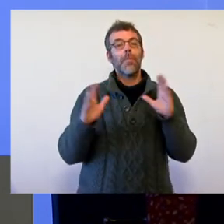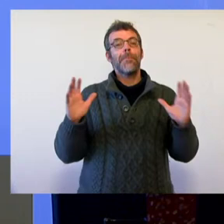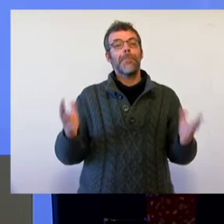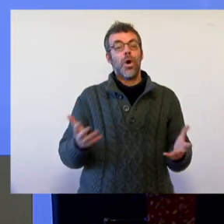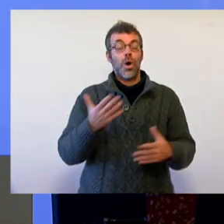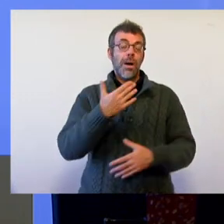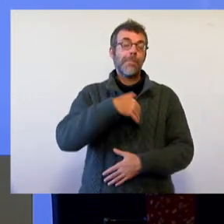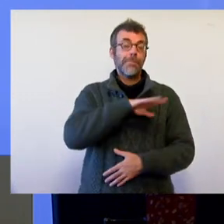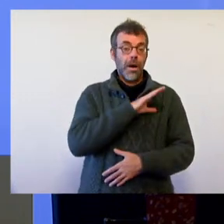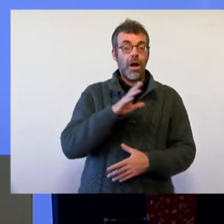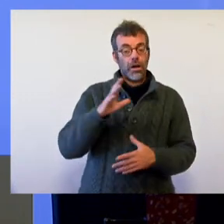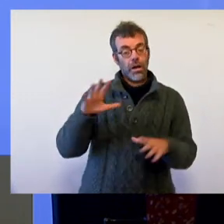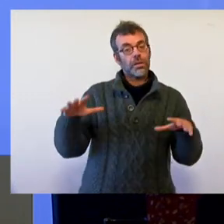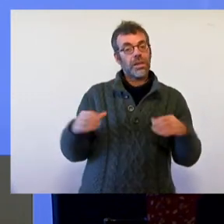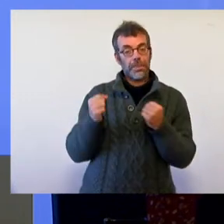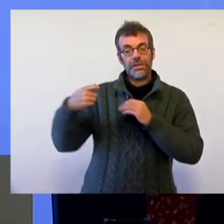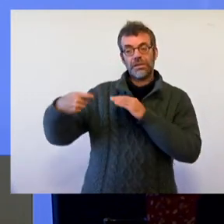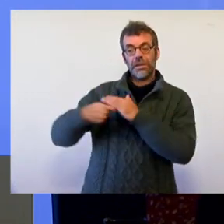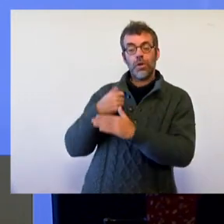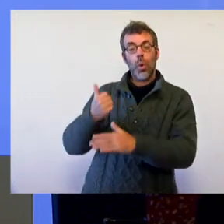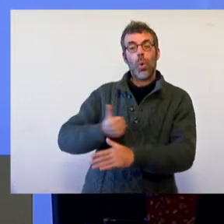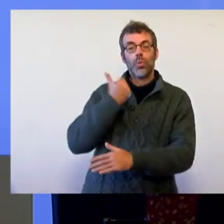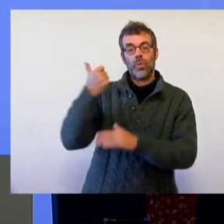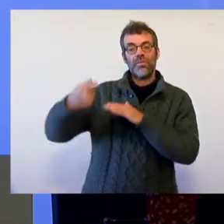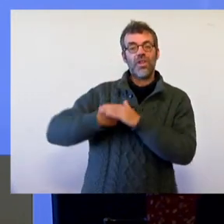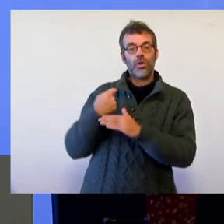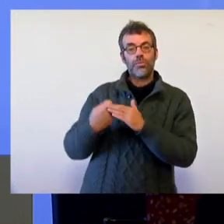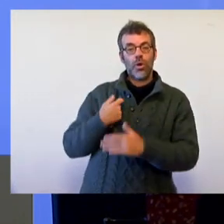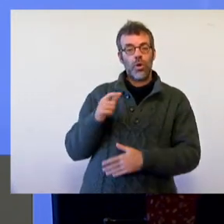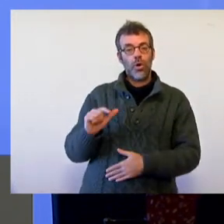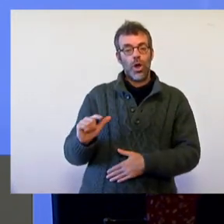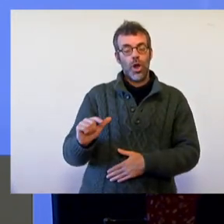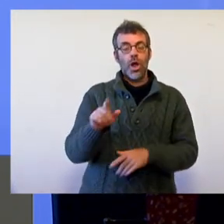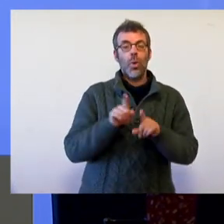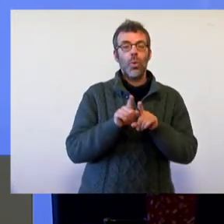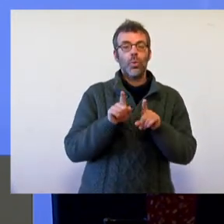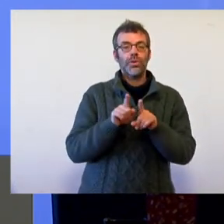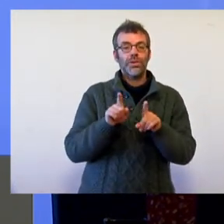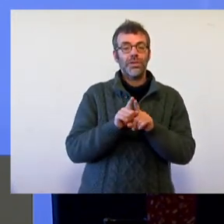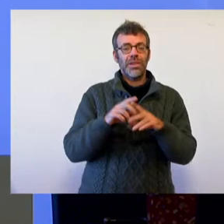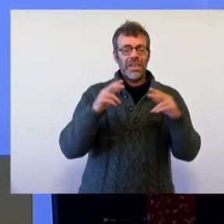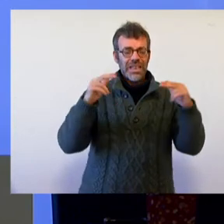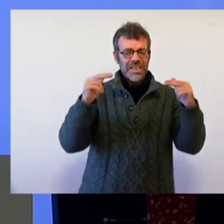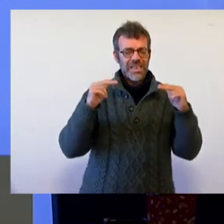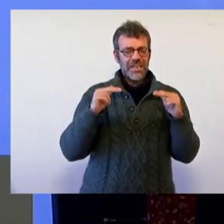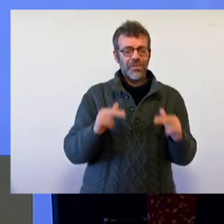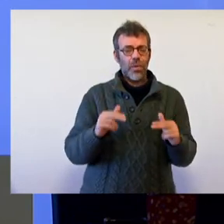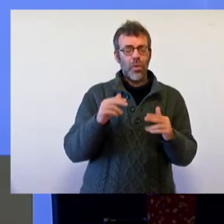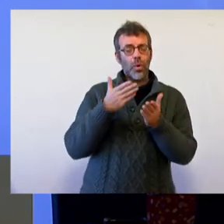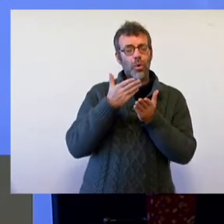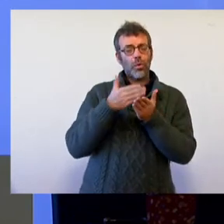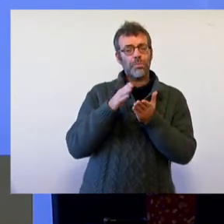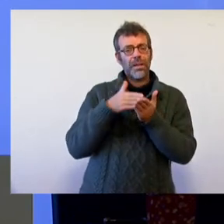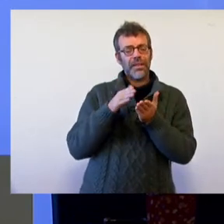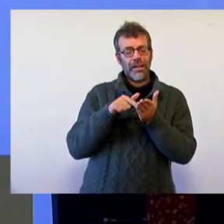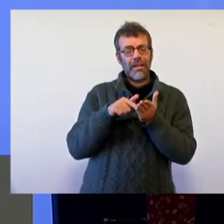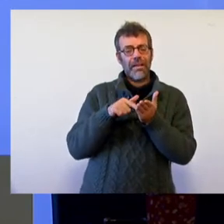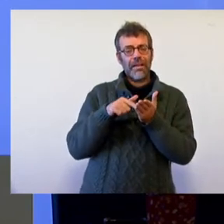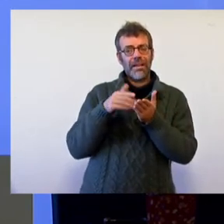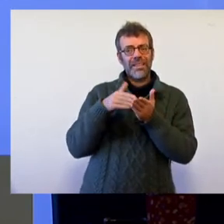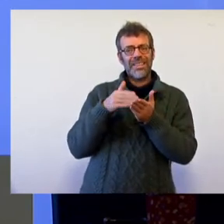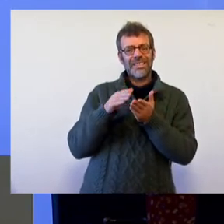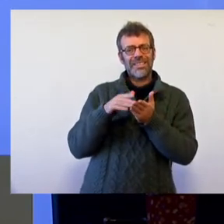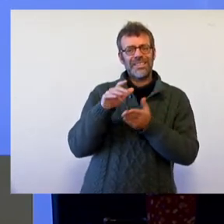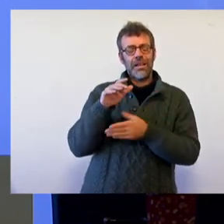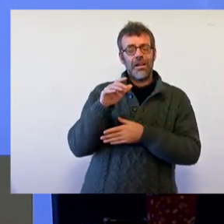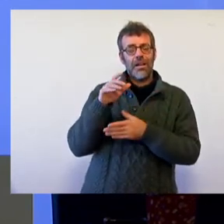capacités d'autofinancement, parce que nous avons un niveau d'intérêt actuellement bas et nous aurions tort de ne pas faire